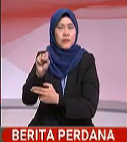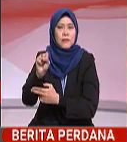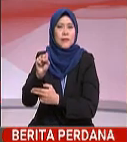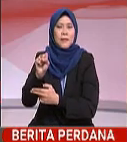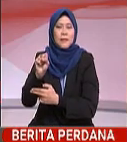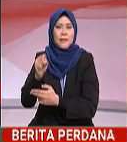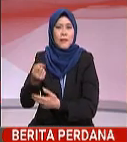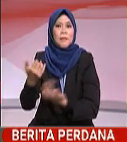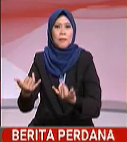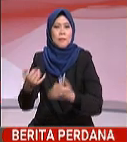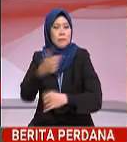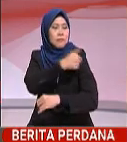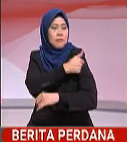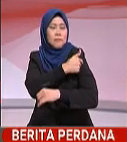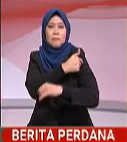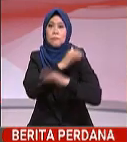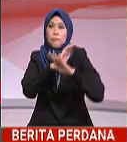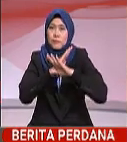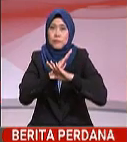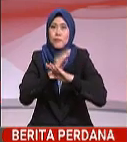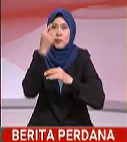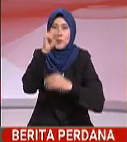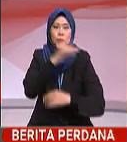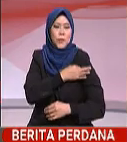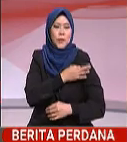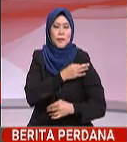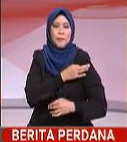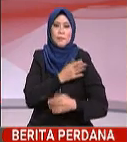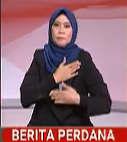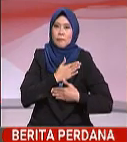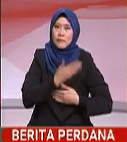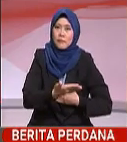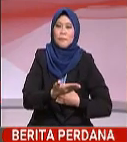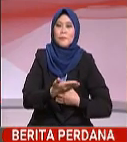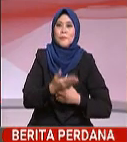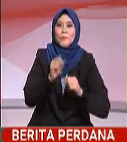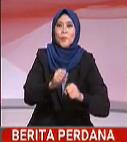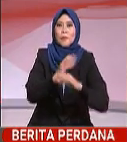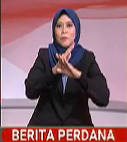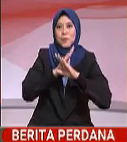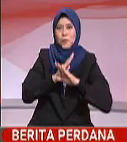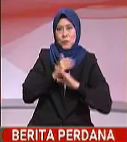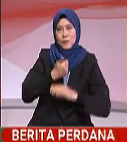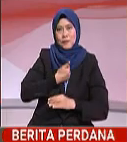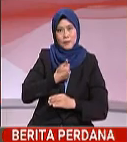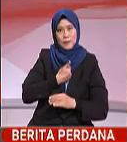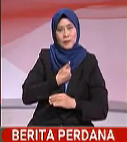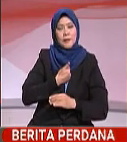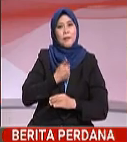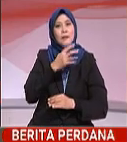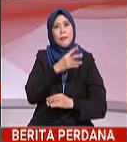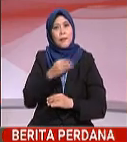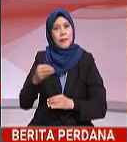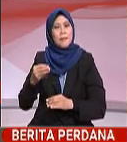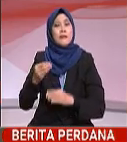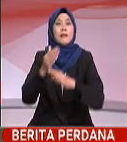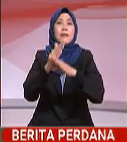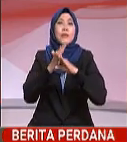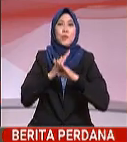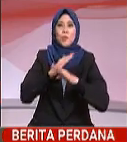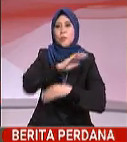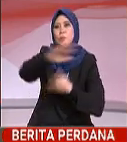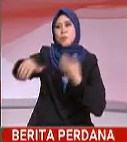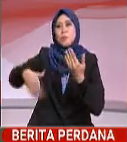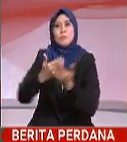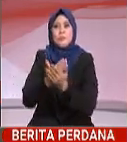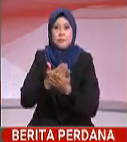ini secara sukarela demi melindungi diri kita, dan dengan cara itu kita melindungi semua